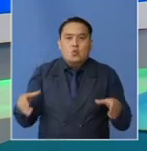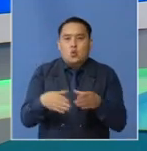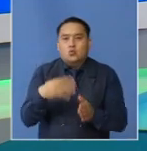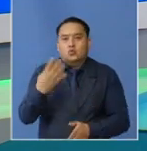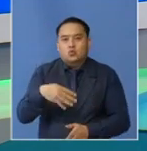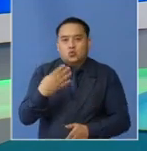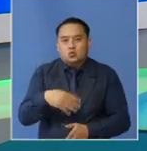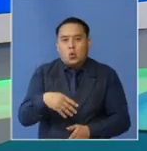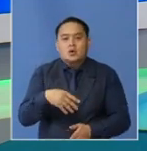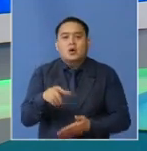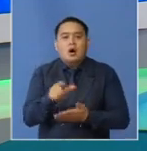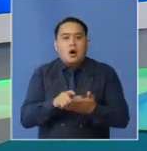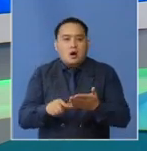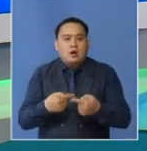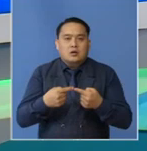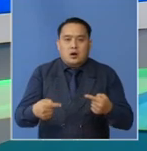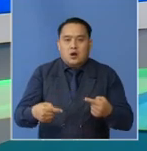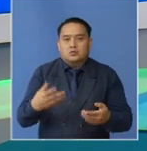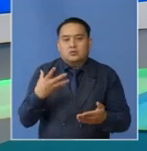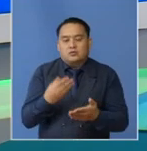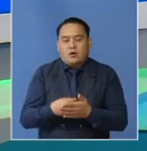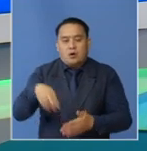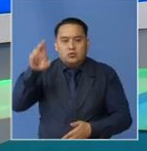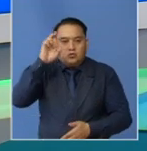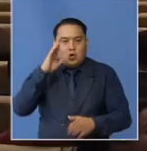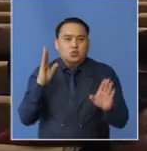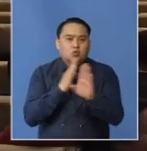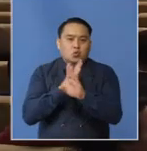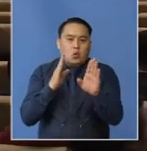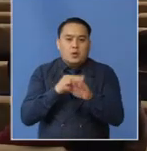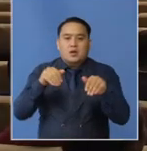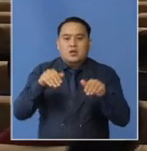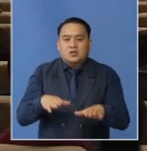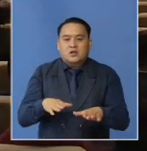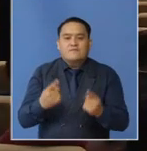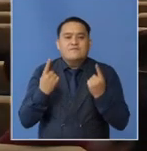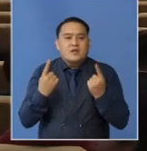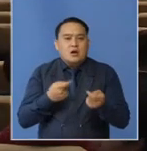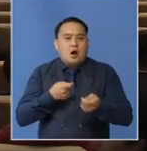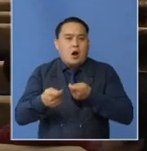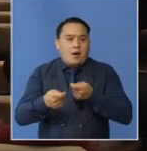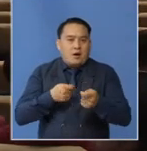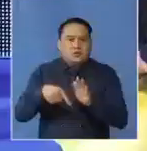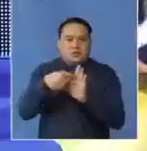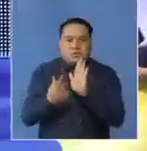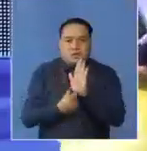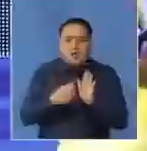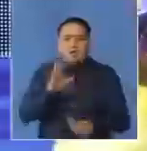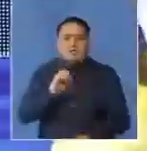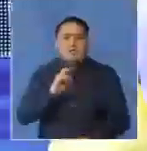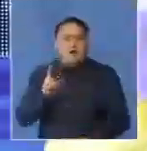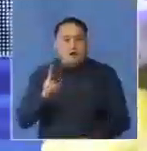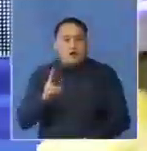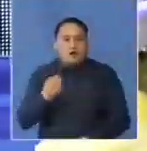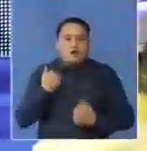свыше 40 импровизаторов из разных уголков страны. Судьбоносные решения великого Бия в те нелегкие годы 17 века и